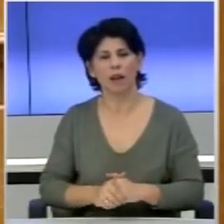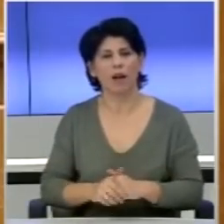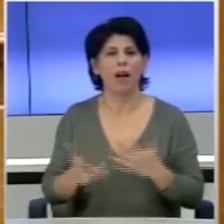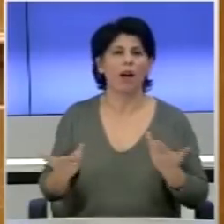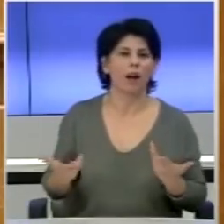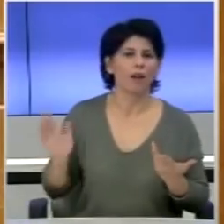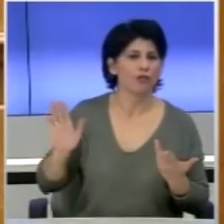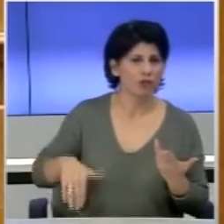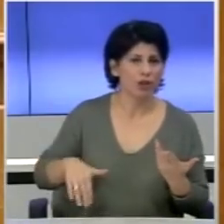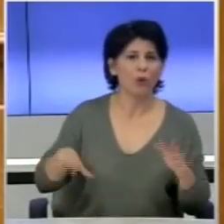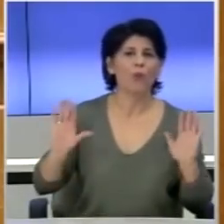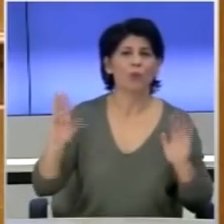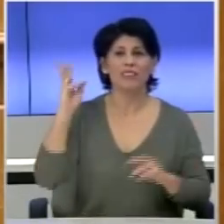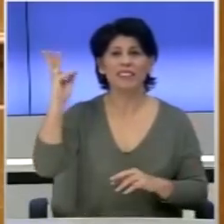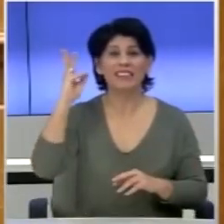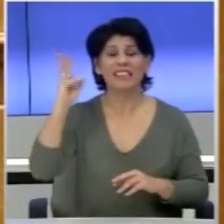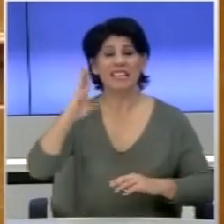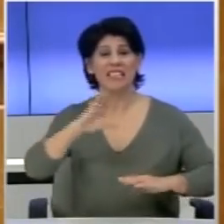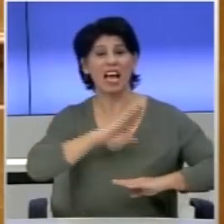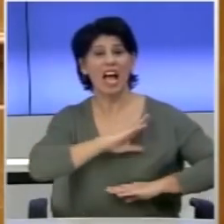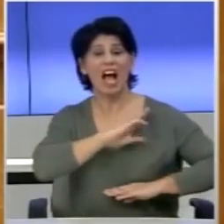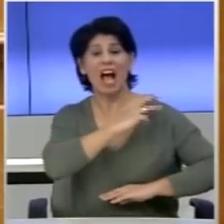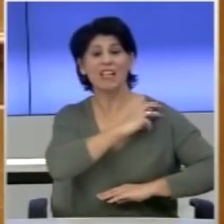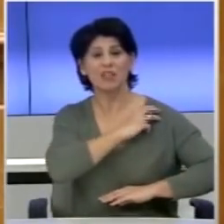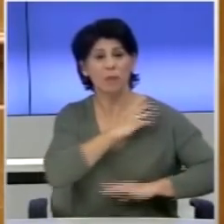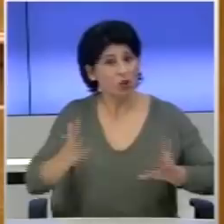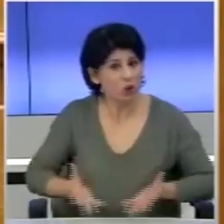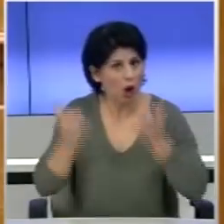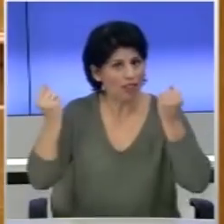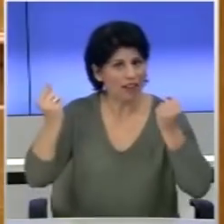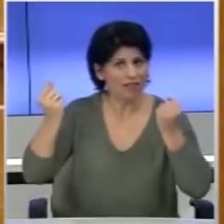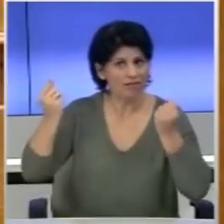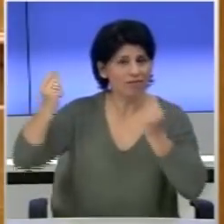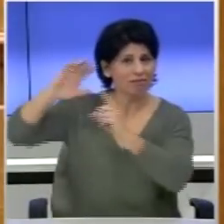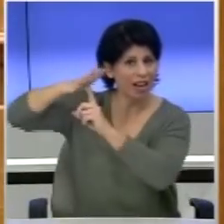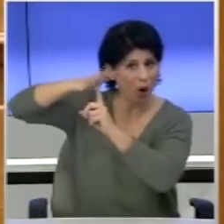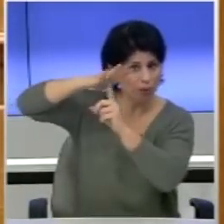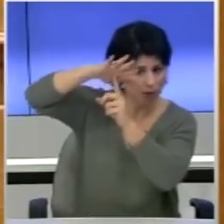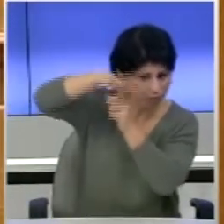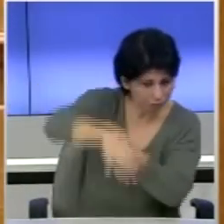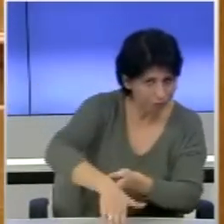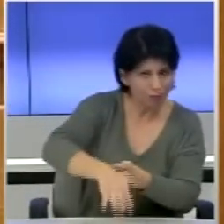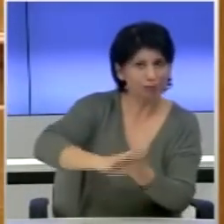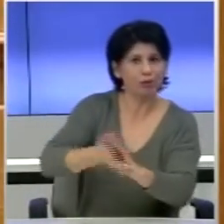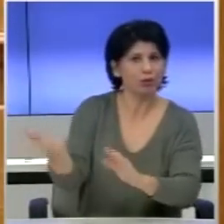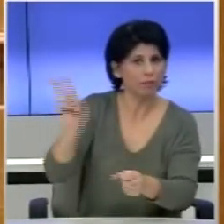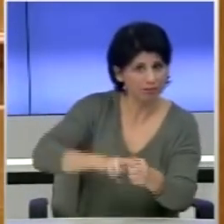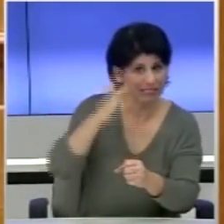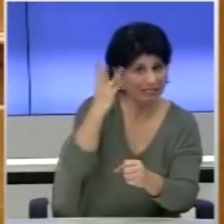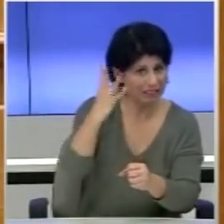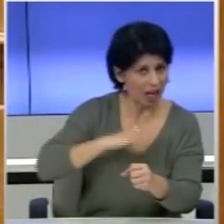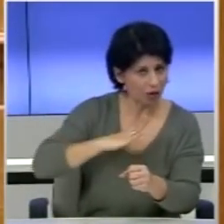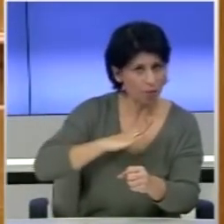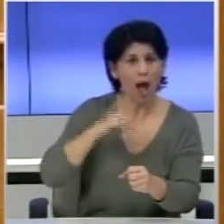τελικά ούτε οι τρεις ήρωες Έλληνες αξιωματικοί δυστυχώς γλίτωσαν, ενώ η παρέμβαση των ΗΠΑ τότε ήταν